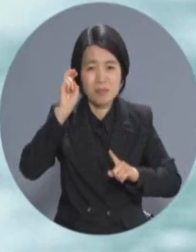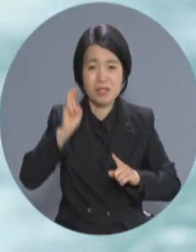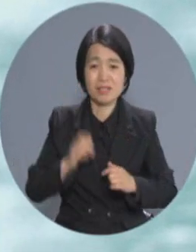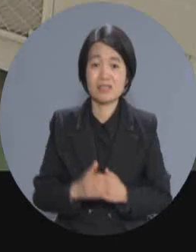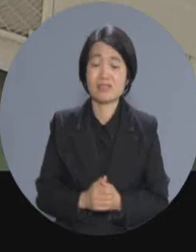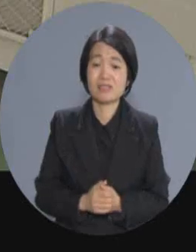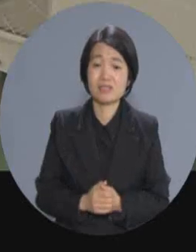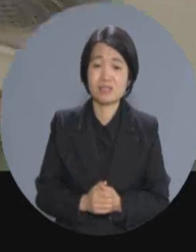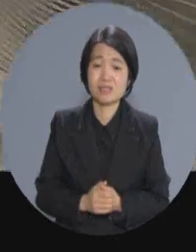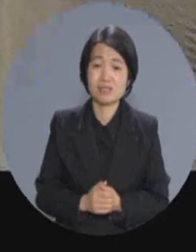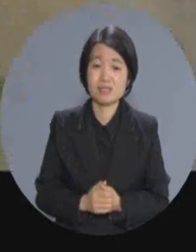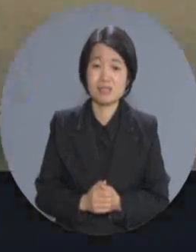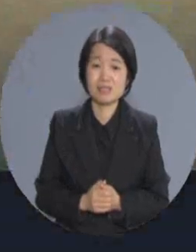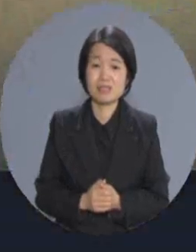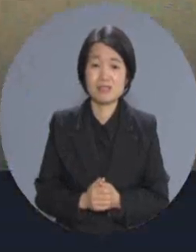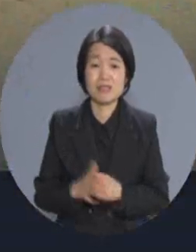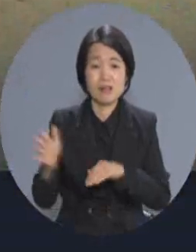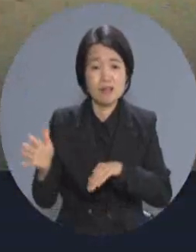추정됩니다 그것이